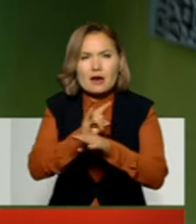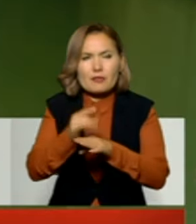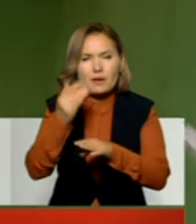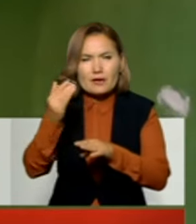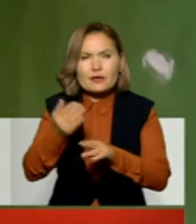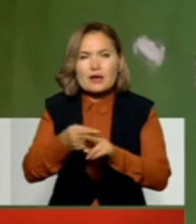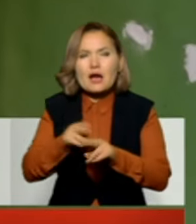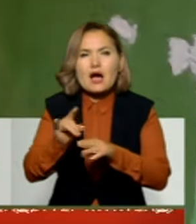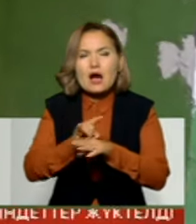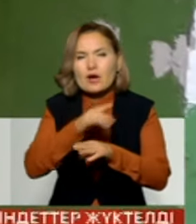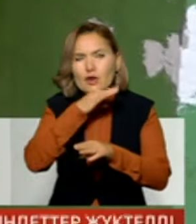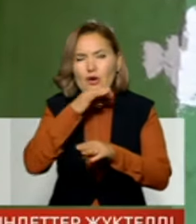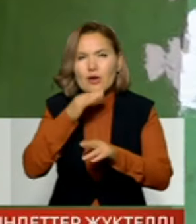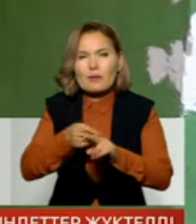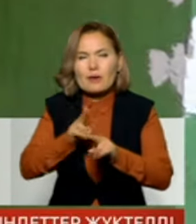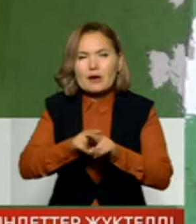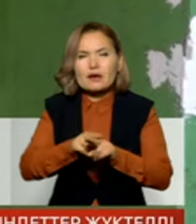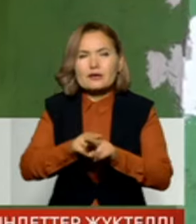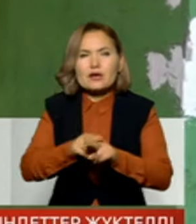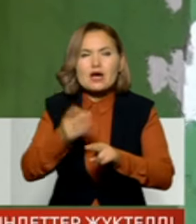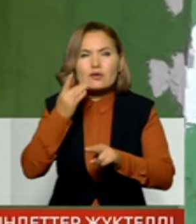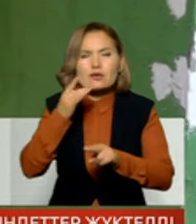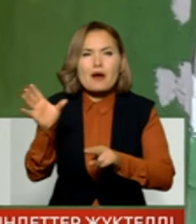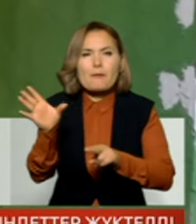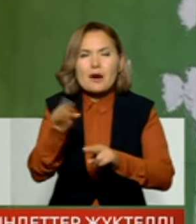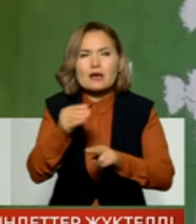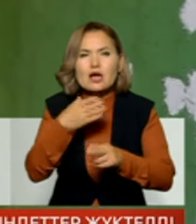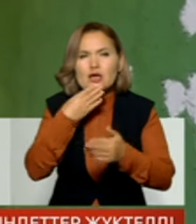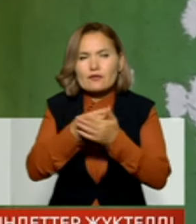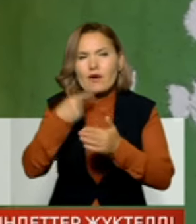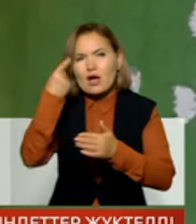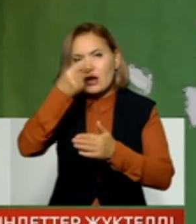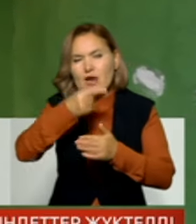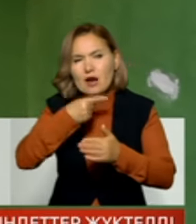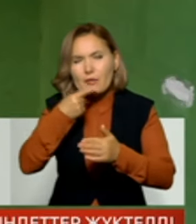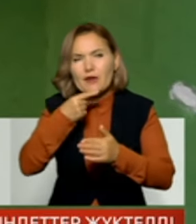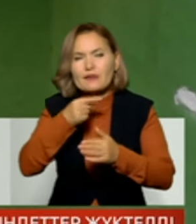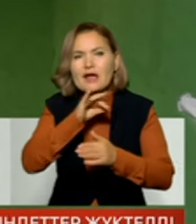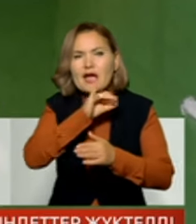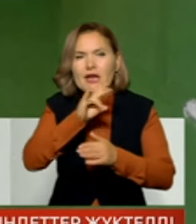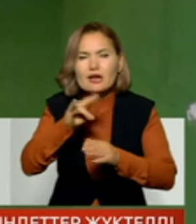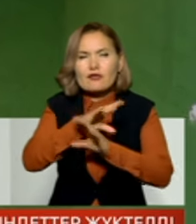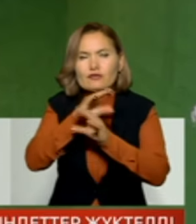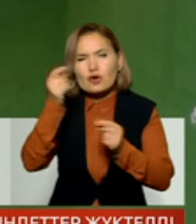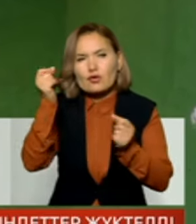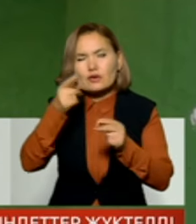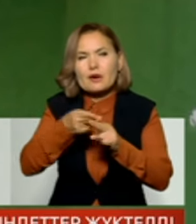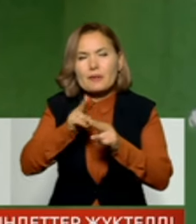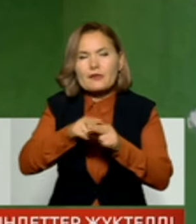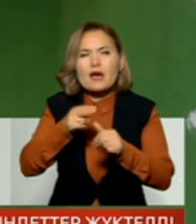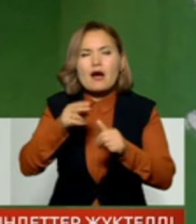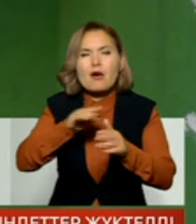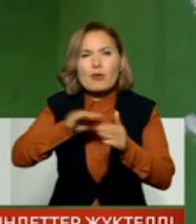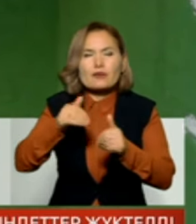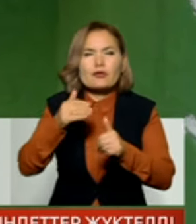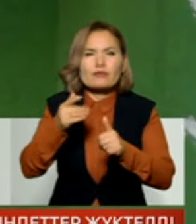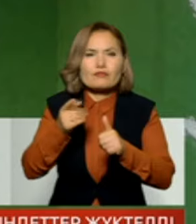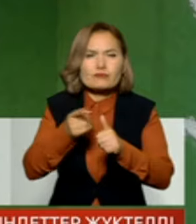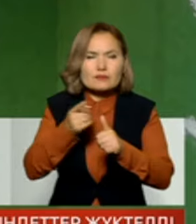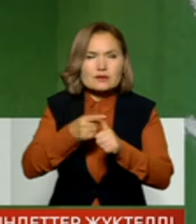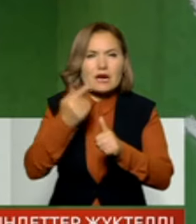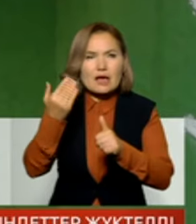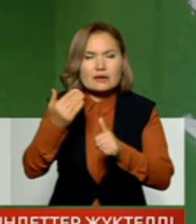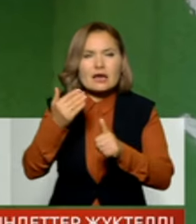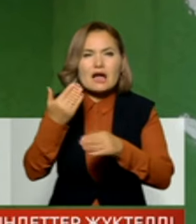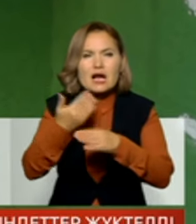Себебі алаяқтар құрығына түсіріп, сіздің барлық жеке мәліметтеріңізге қанық болады. Кейін сіздің атыңыздан несие рәсімдеп жіберуі мүмкін.